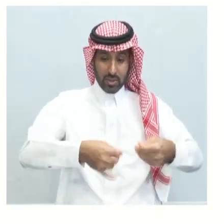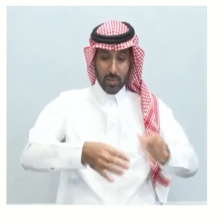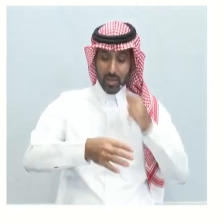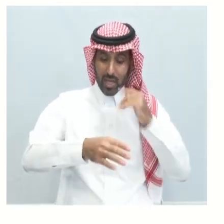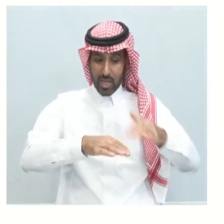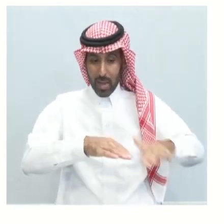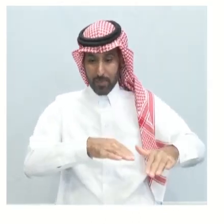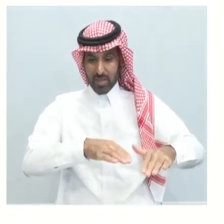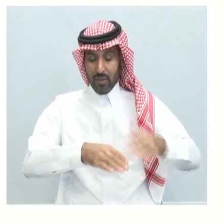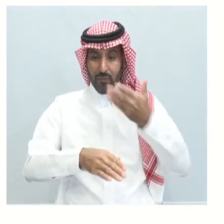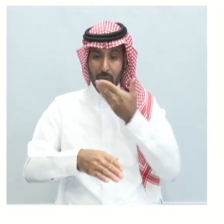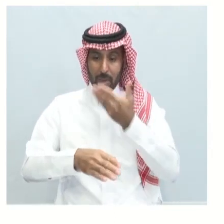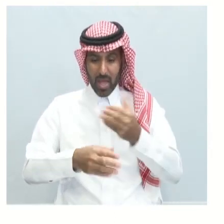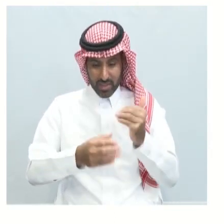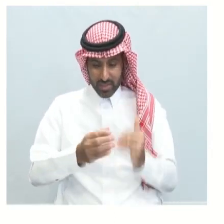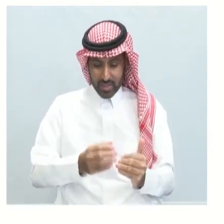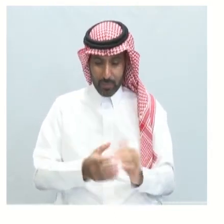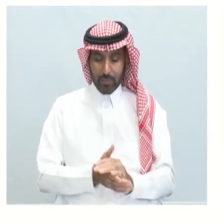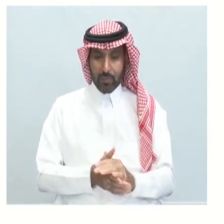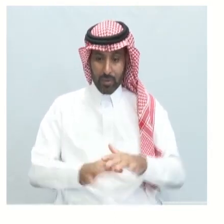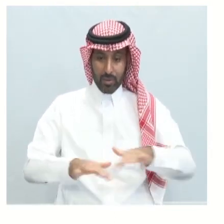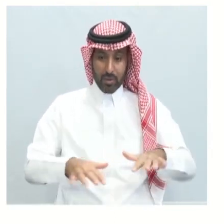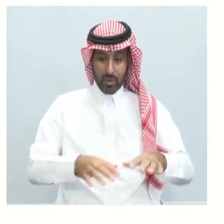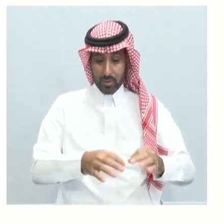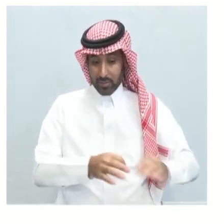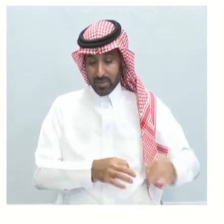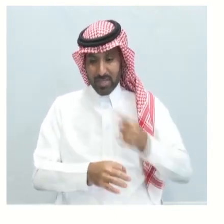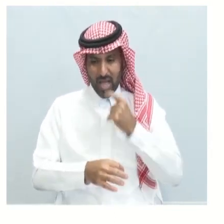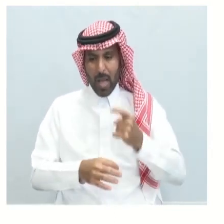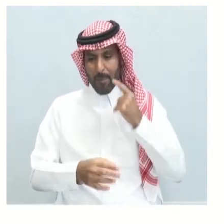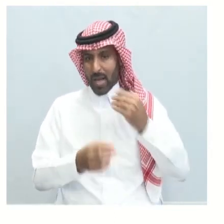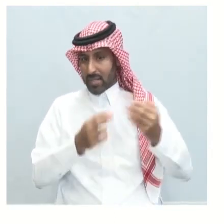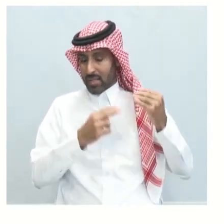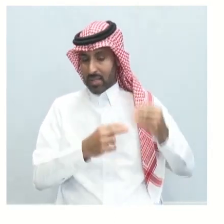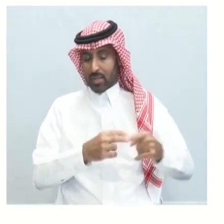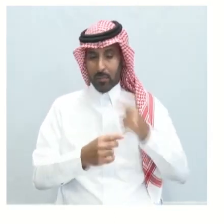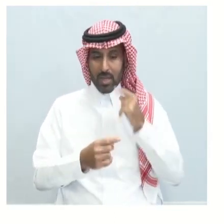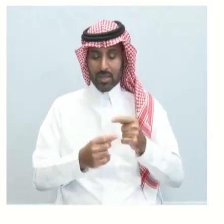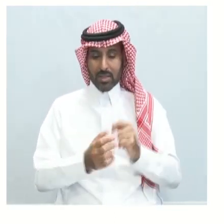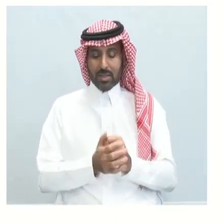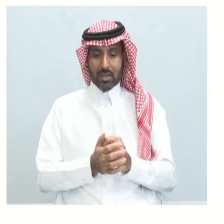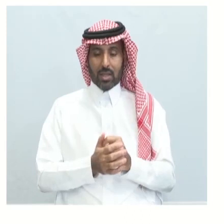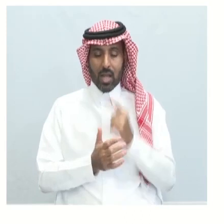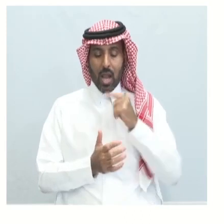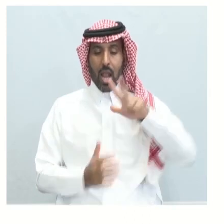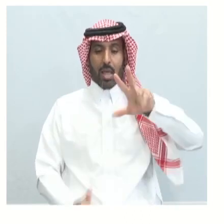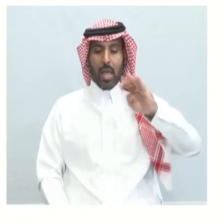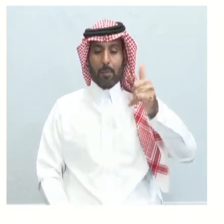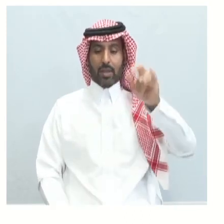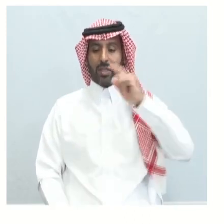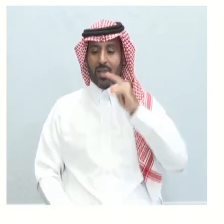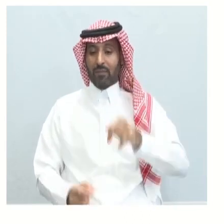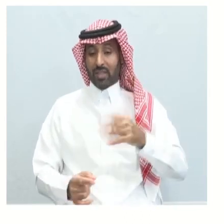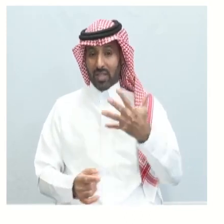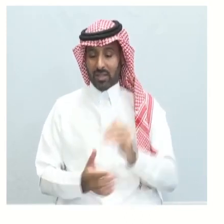اليابسه وفي المياه الضحله وتمتد اعمار الصخور فيه من عصر الكامبري الى الفتره